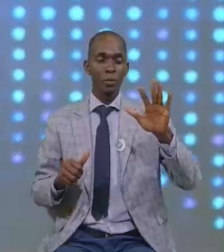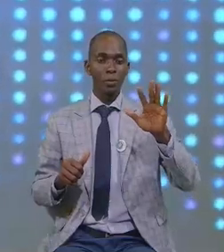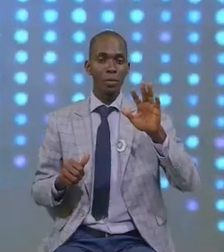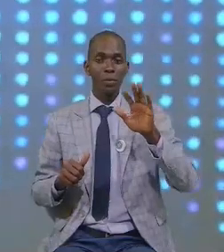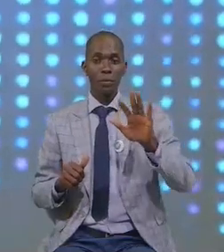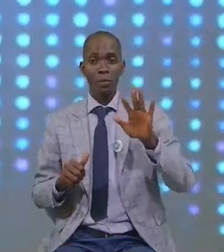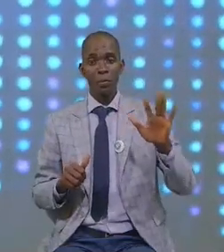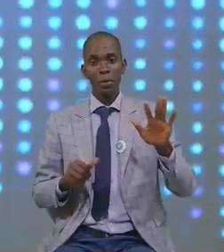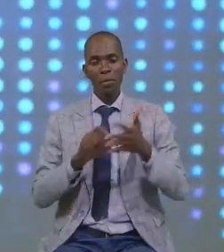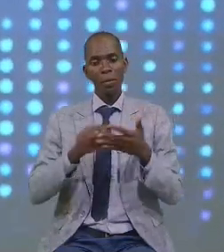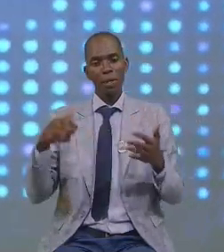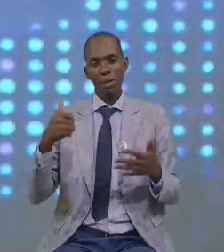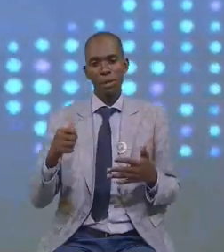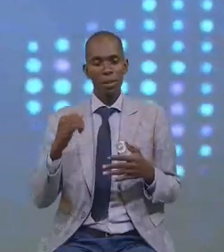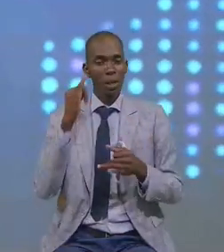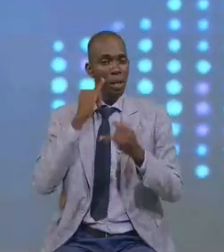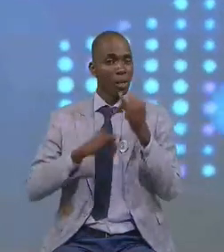10.